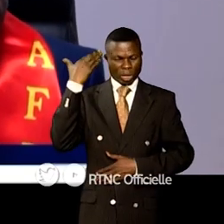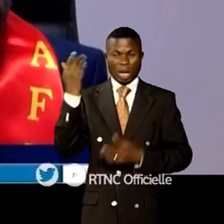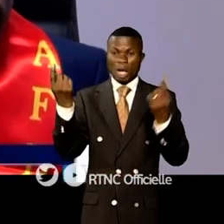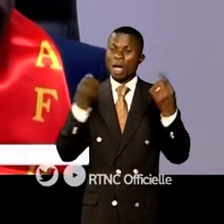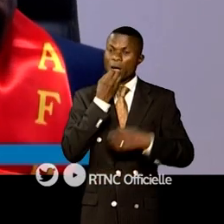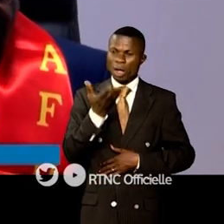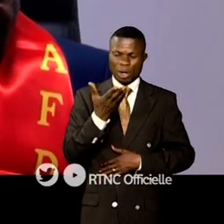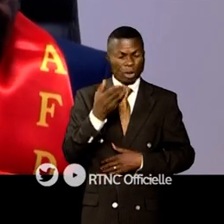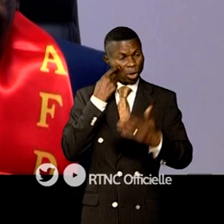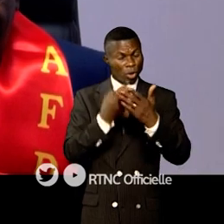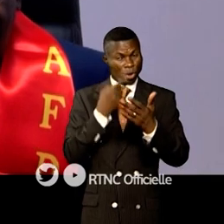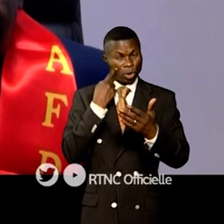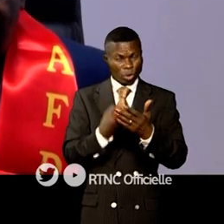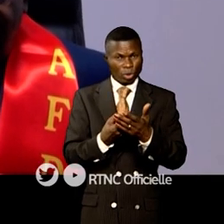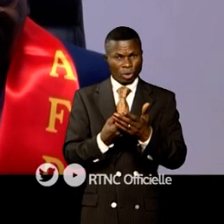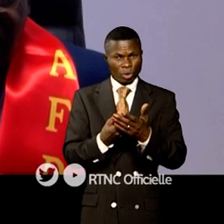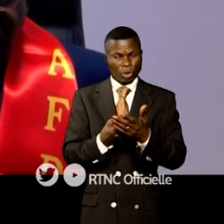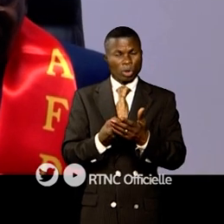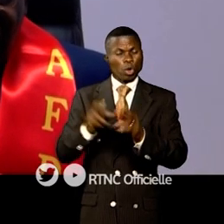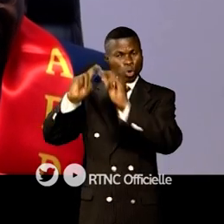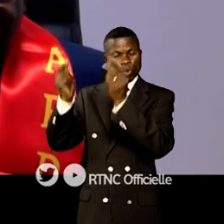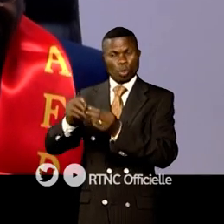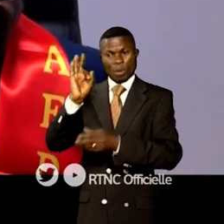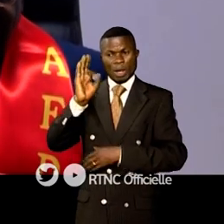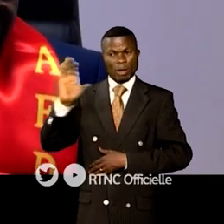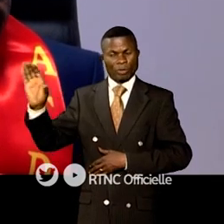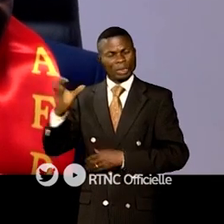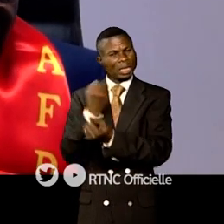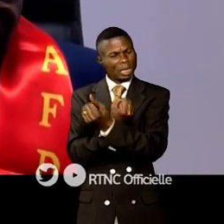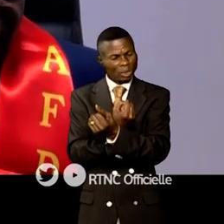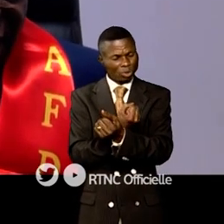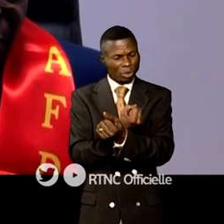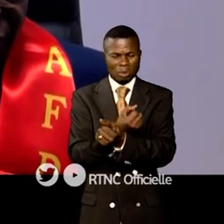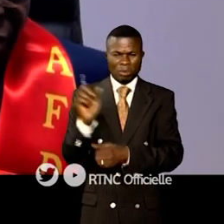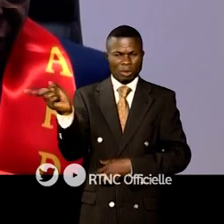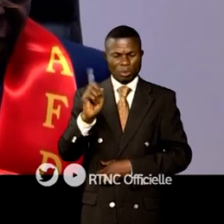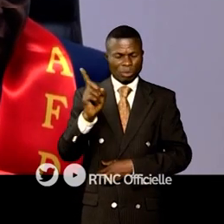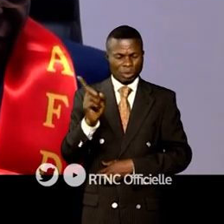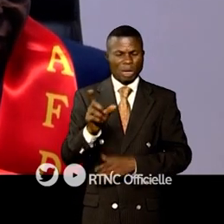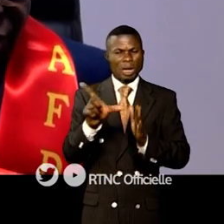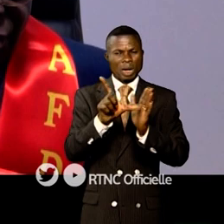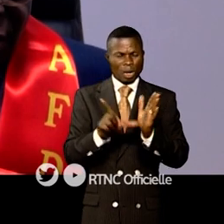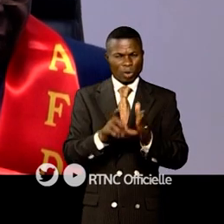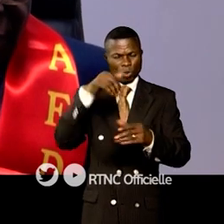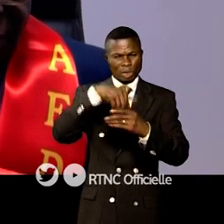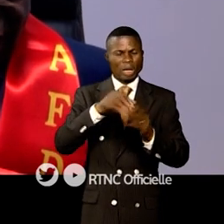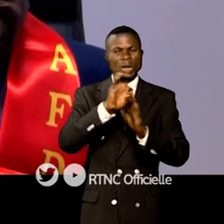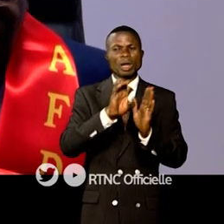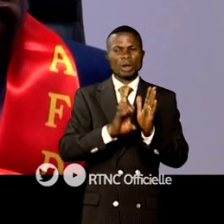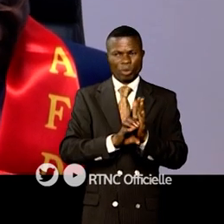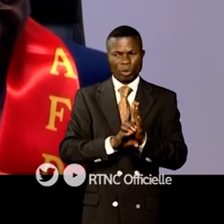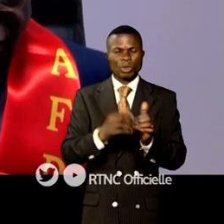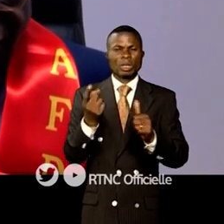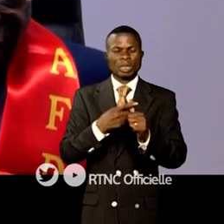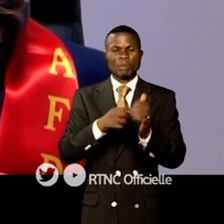a constaté la majorité, on n'a pas respecté les dispositions de la Constitution, en